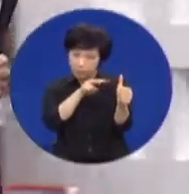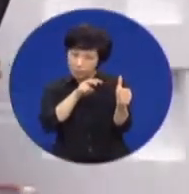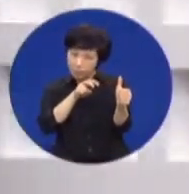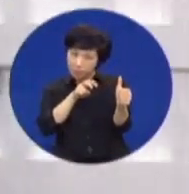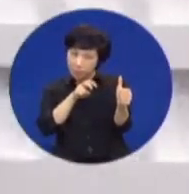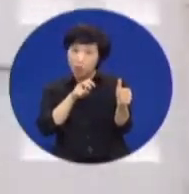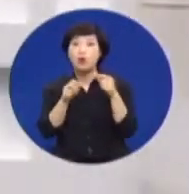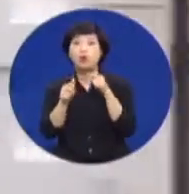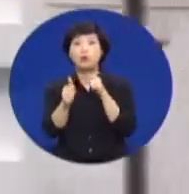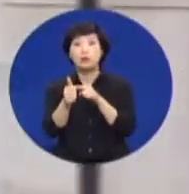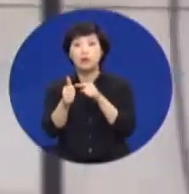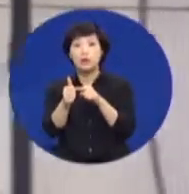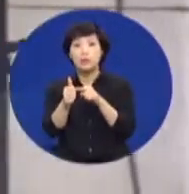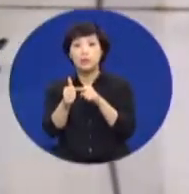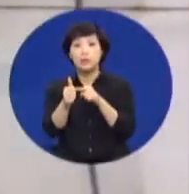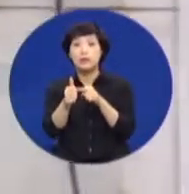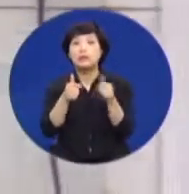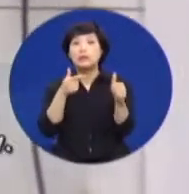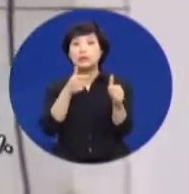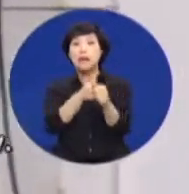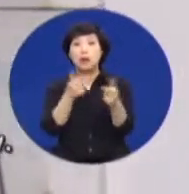미워만 해도 살인이라고 했는데